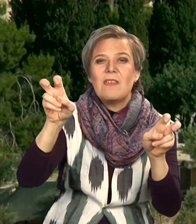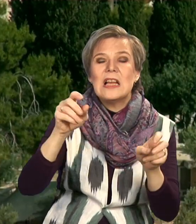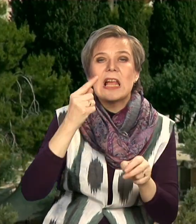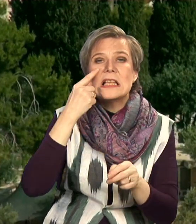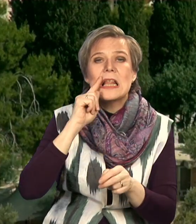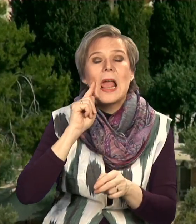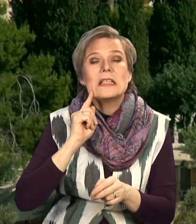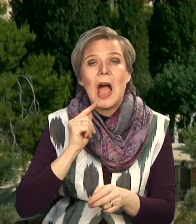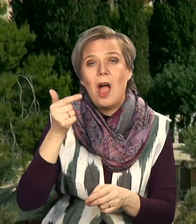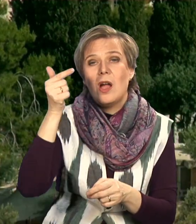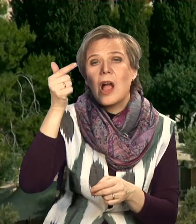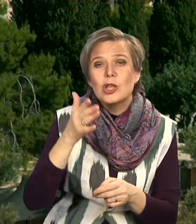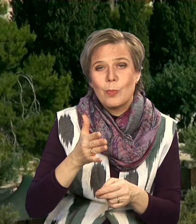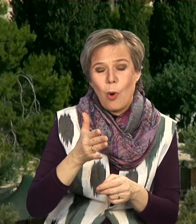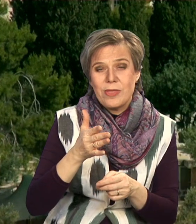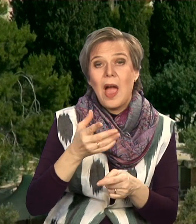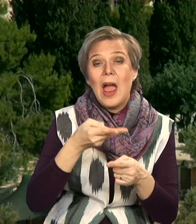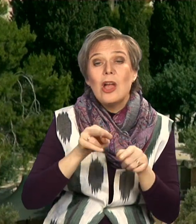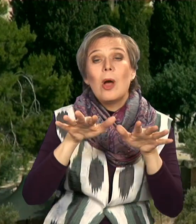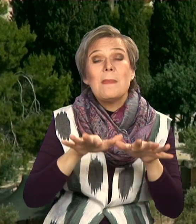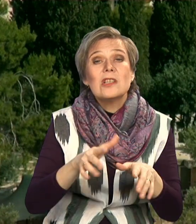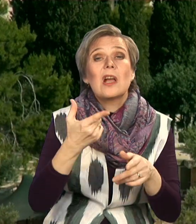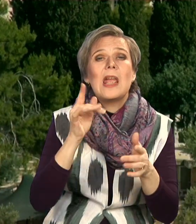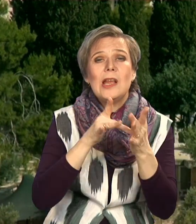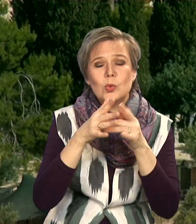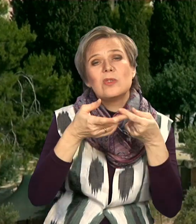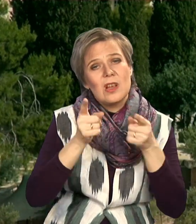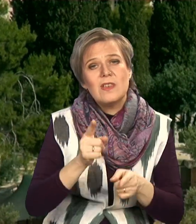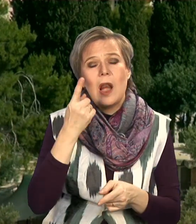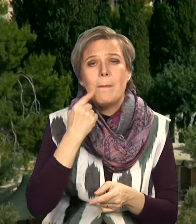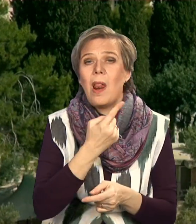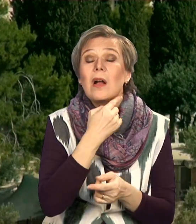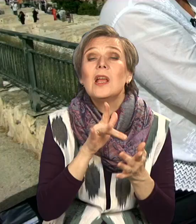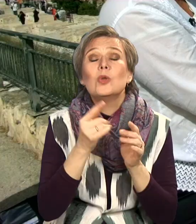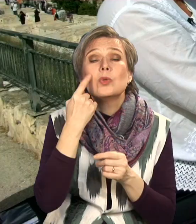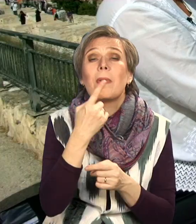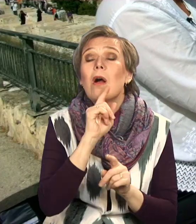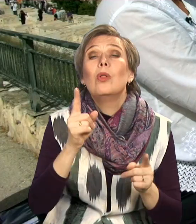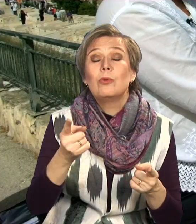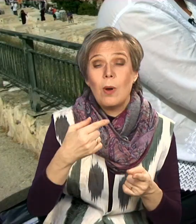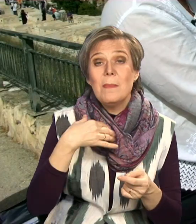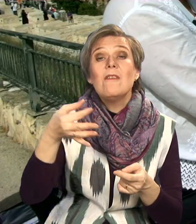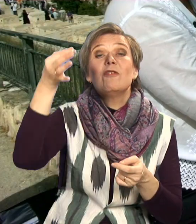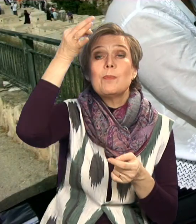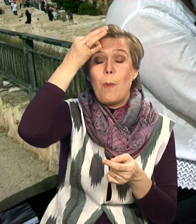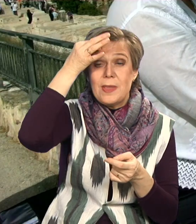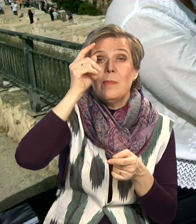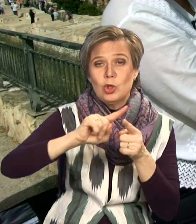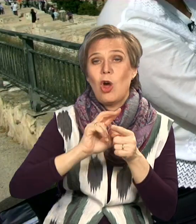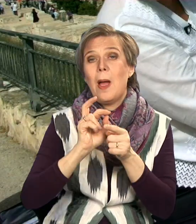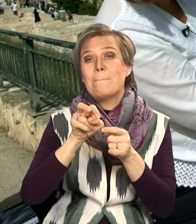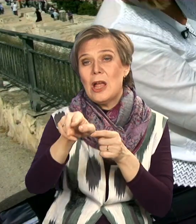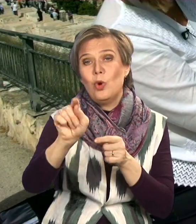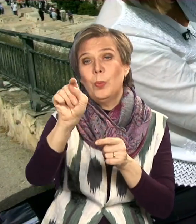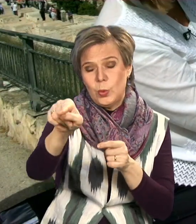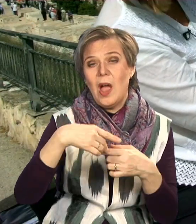«Слеза Господня», «Доминус флевит», «Господь плакал». О чем Иисус плакал здесь? Мы с вами вспомним там, когда мы сюда придем. И